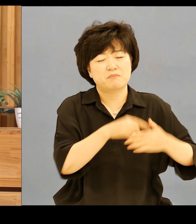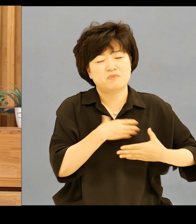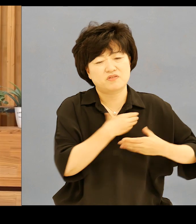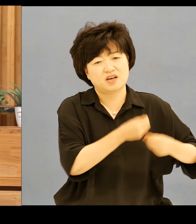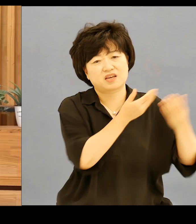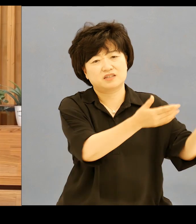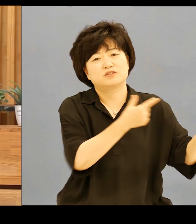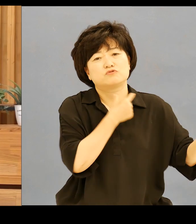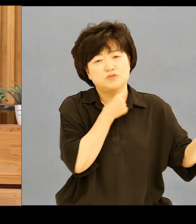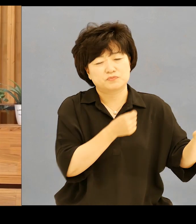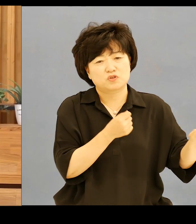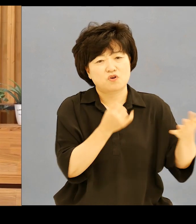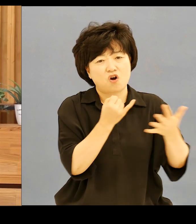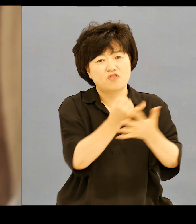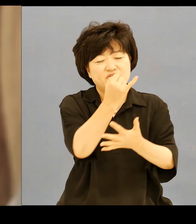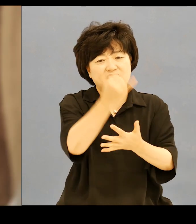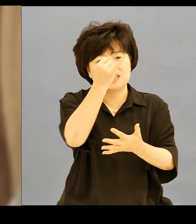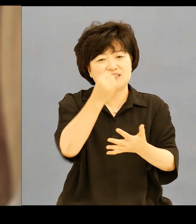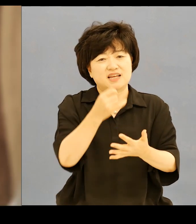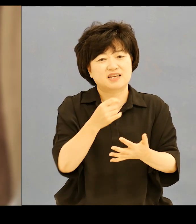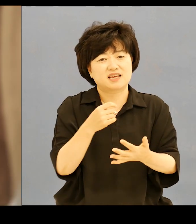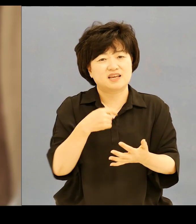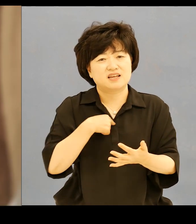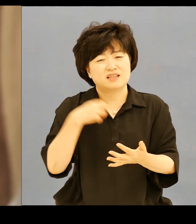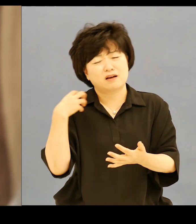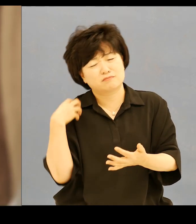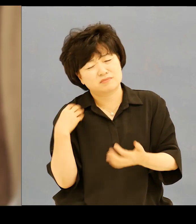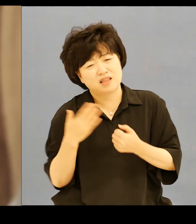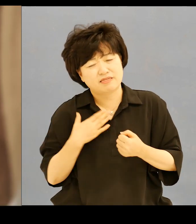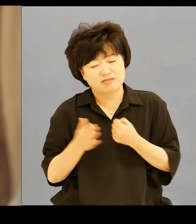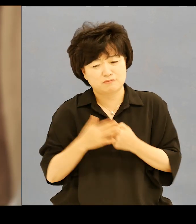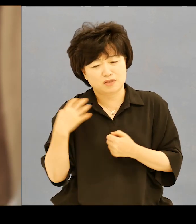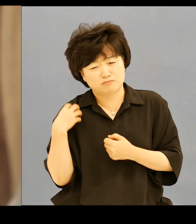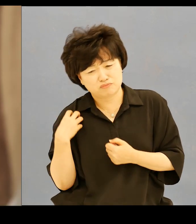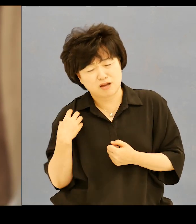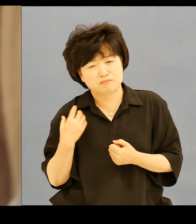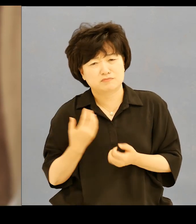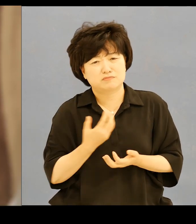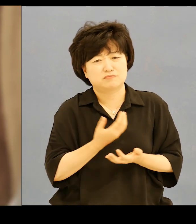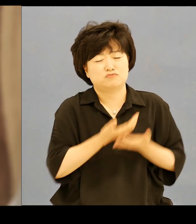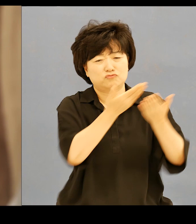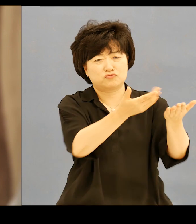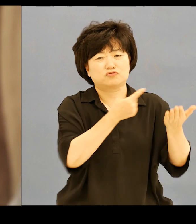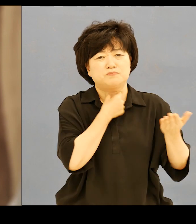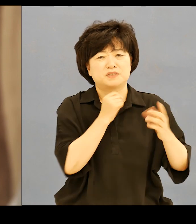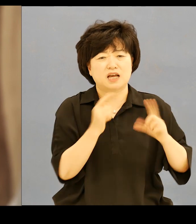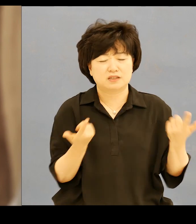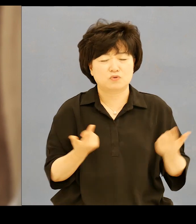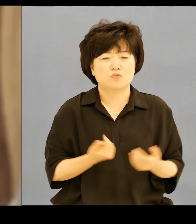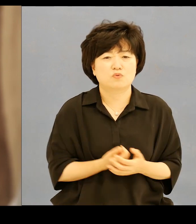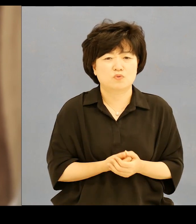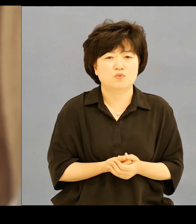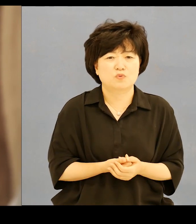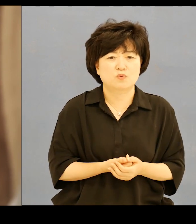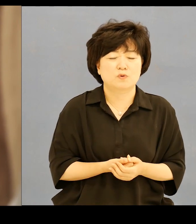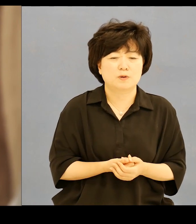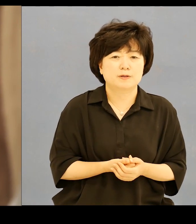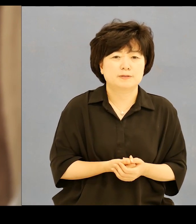언니들한테 너무 부담 가지 않는 동생이 되고 싶고, 그리고